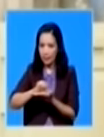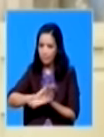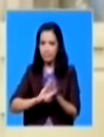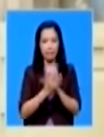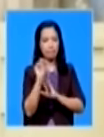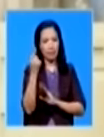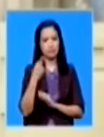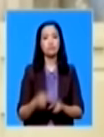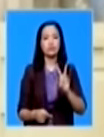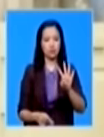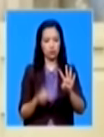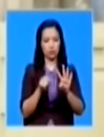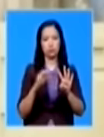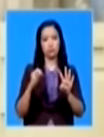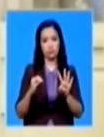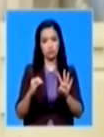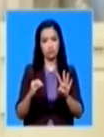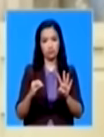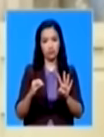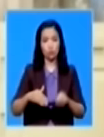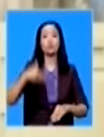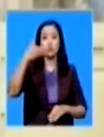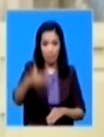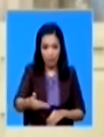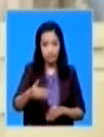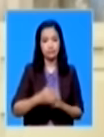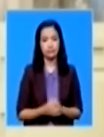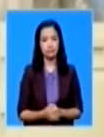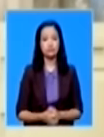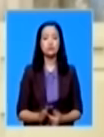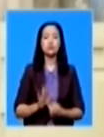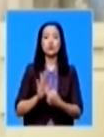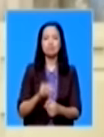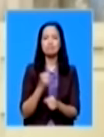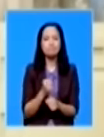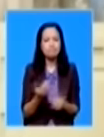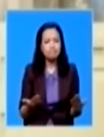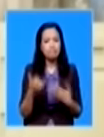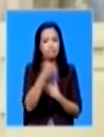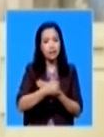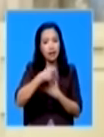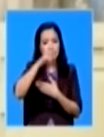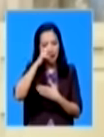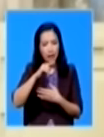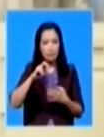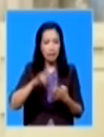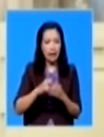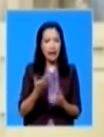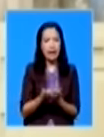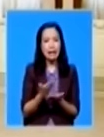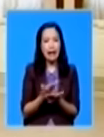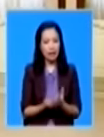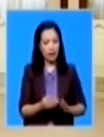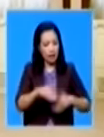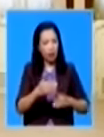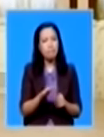าเป็น 4.0 คือยุคต่อไปแล้วล่ะไม่ว่าจะเป็นในเรื่องของทำยังไงประเทศจะพ้นกับดักประเทศได้ปานกลางอย่